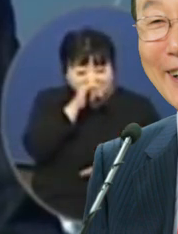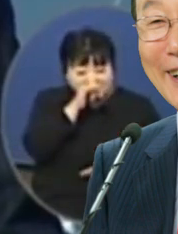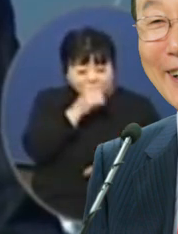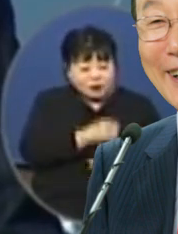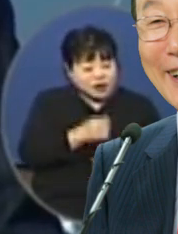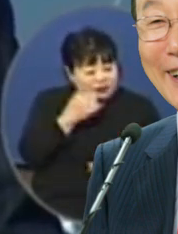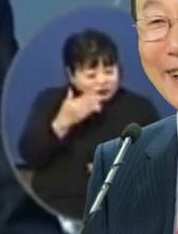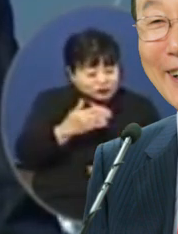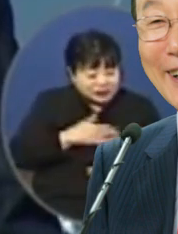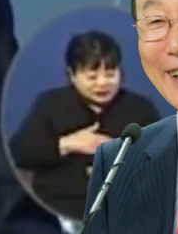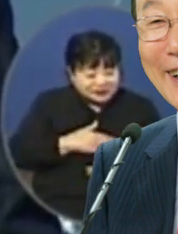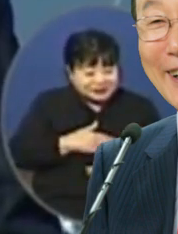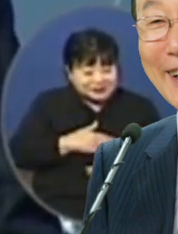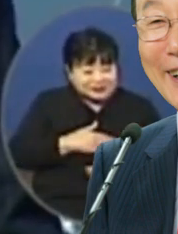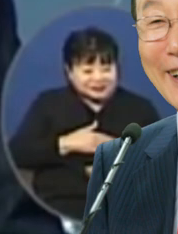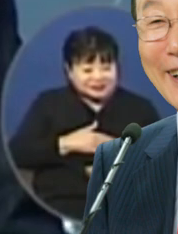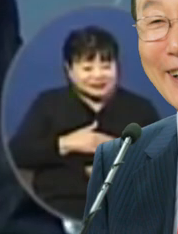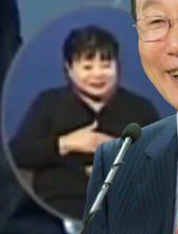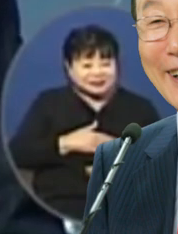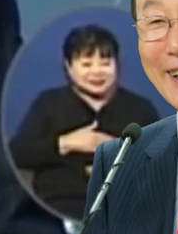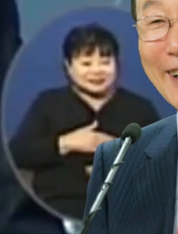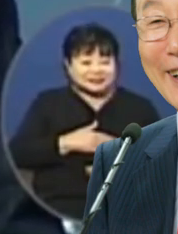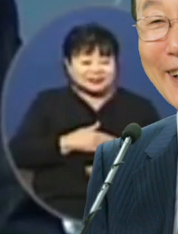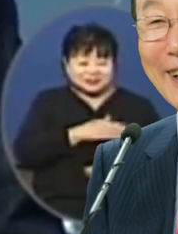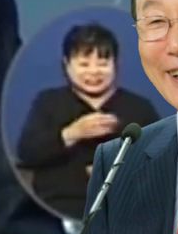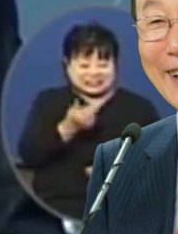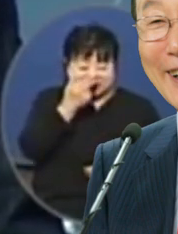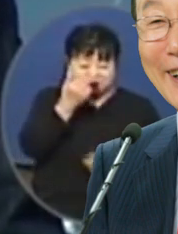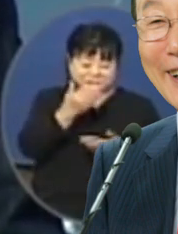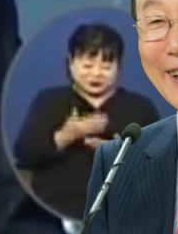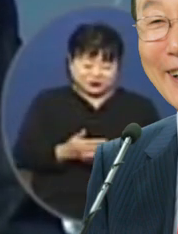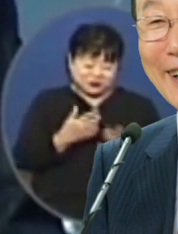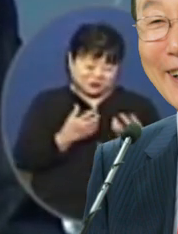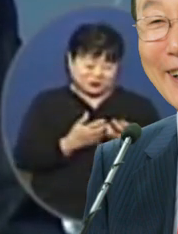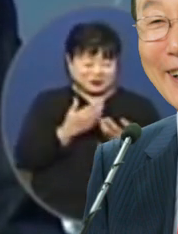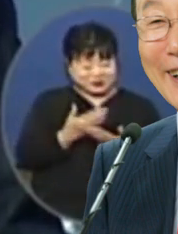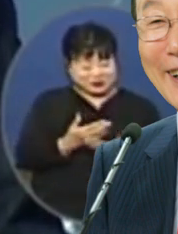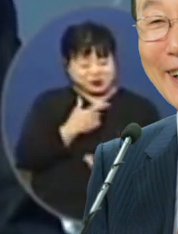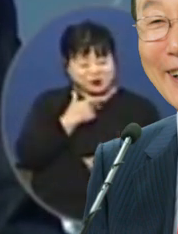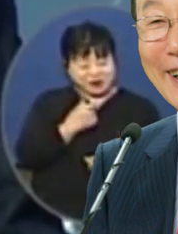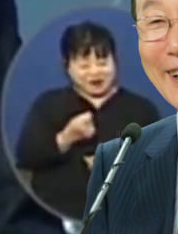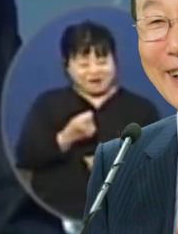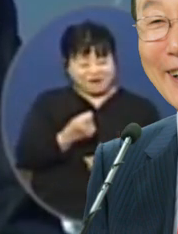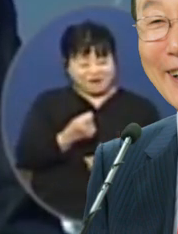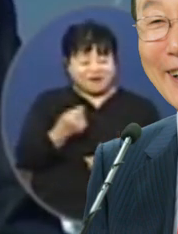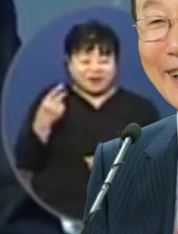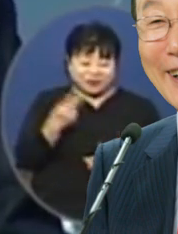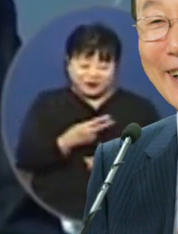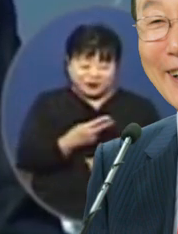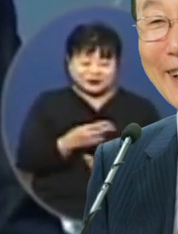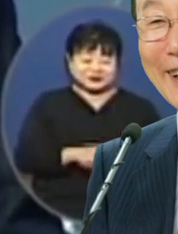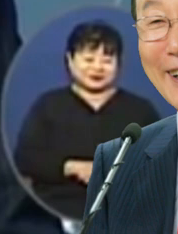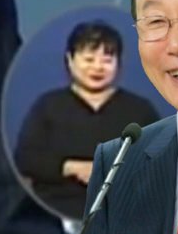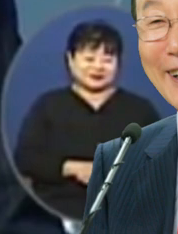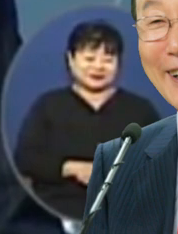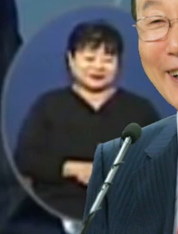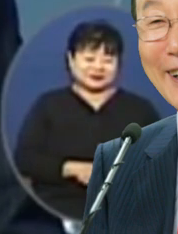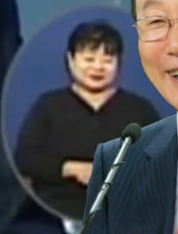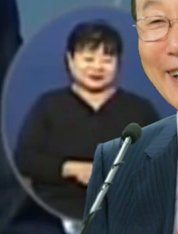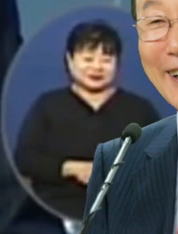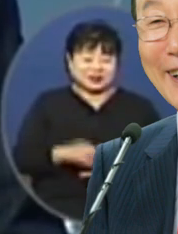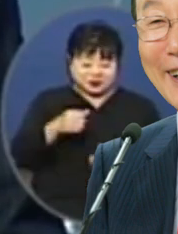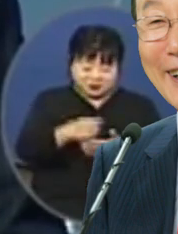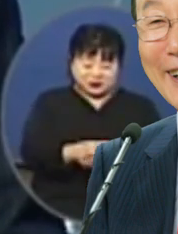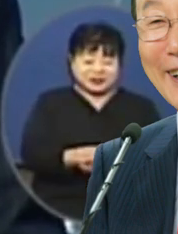뭘 할 줄 아노? 물론 우리에게 생명을 주되 풍성히 주시기를 원하시지요. 그러면 네가